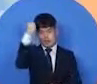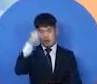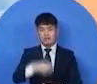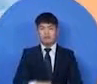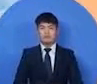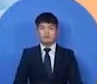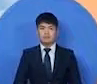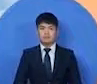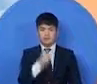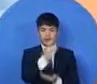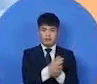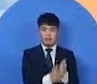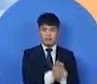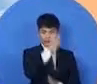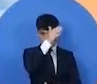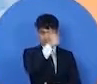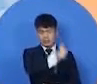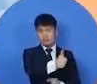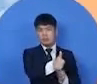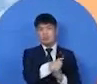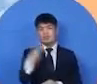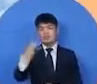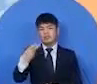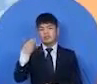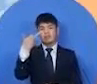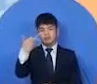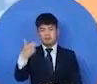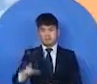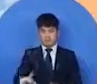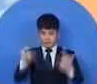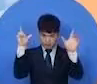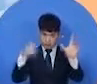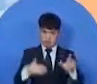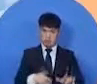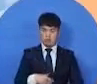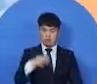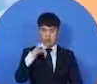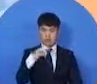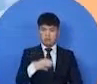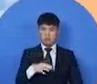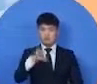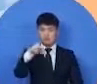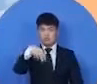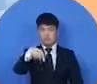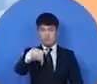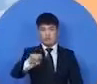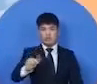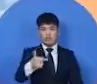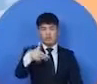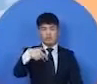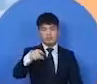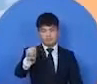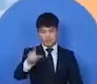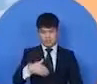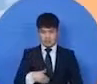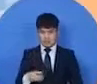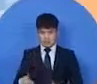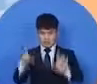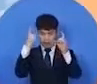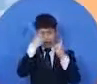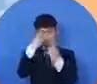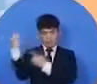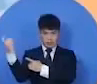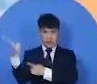구본형 찬 시장이 유권자 시민 행동 이 수여하는 2017 대한민국 유권자 대상 을 수상했습니다 이는 지난달